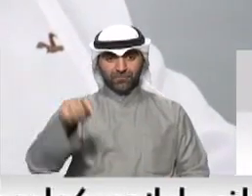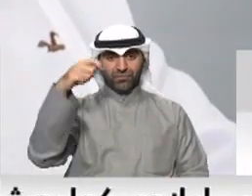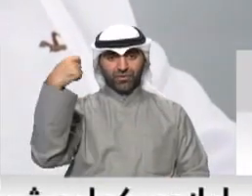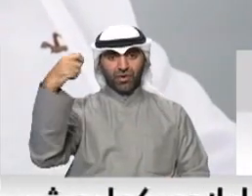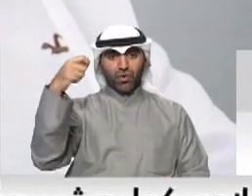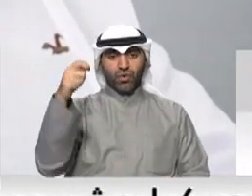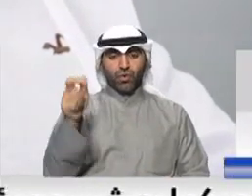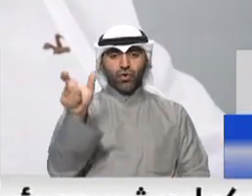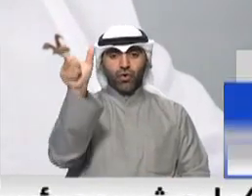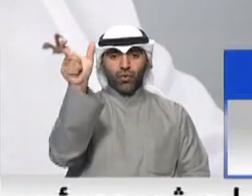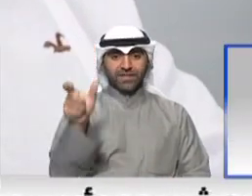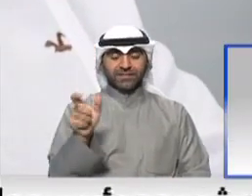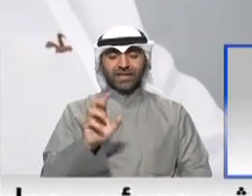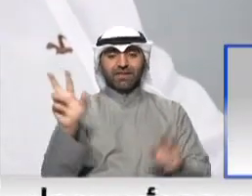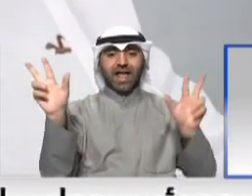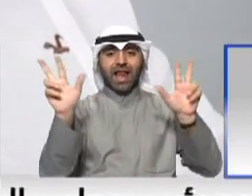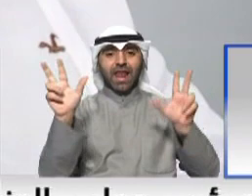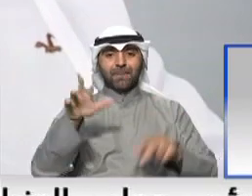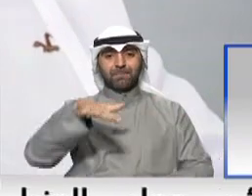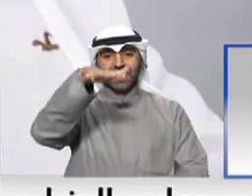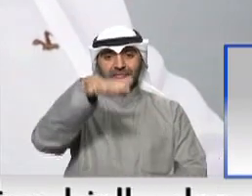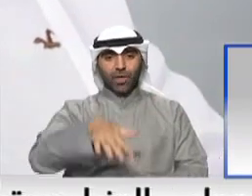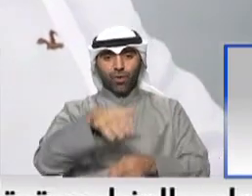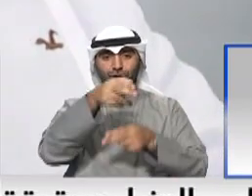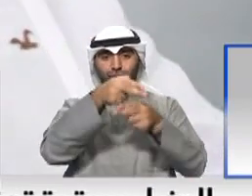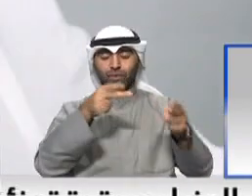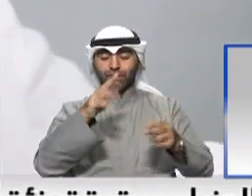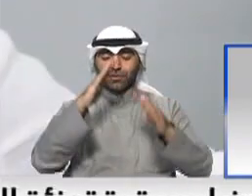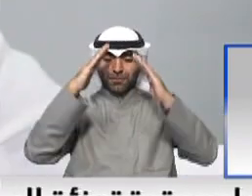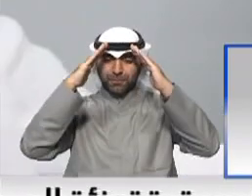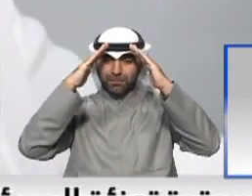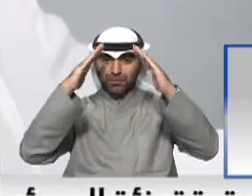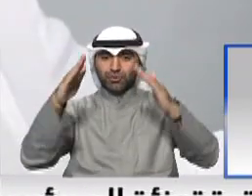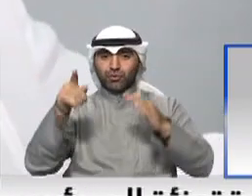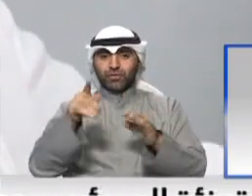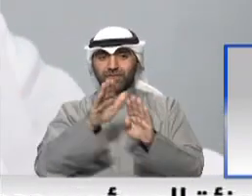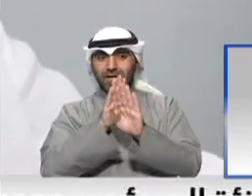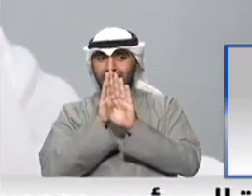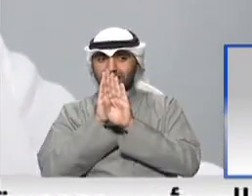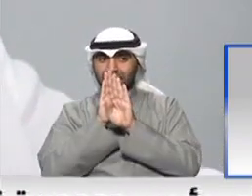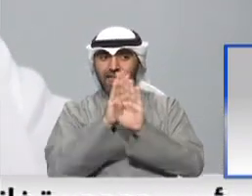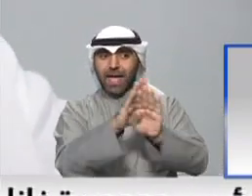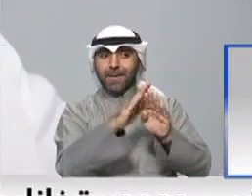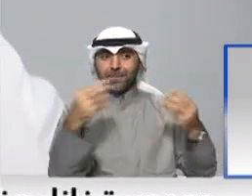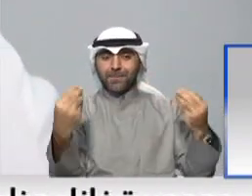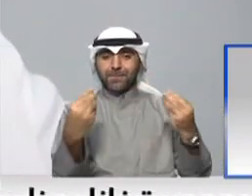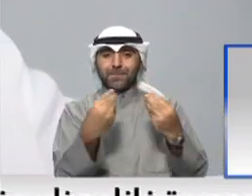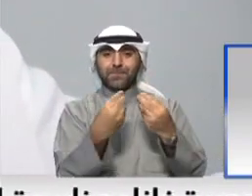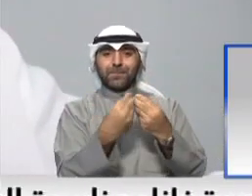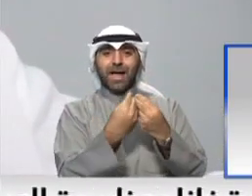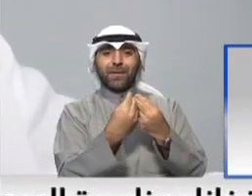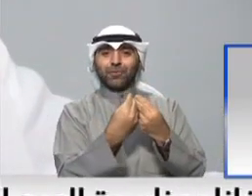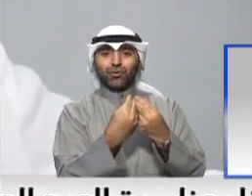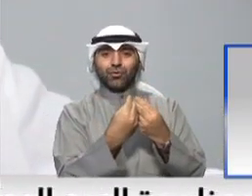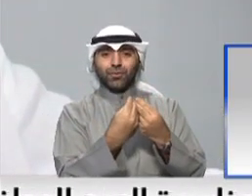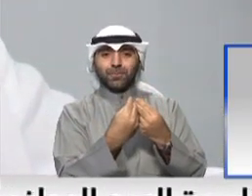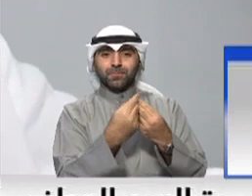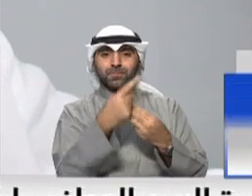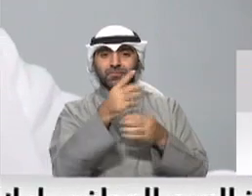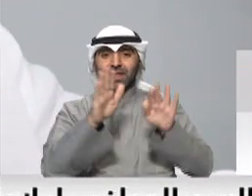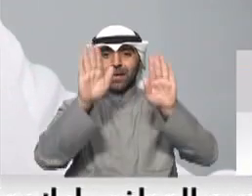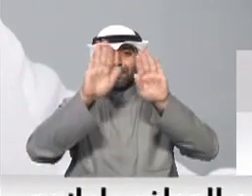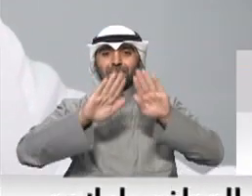المسرح للشباب هو تاريخ كبير يومنا في الدورة 14، وهذه الدورة اليوم تحظى برعاية معالي وزير الإعلام